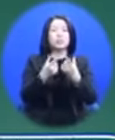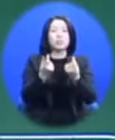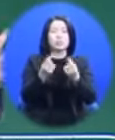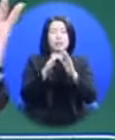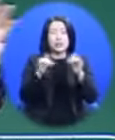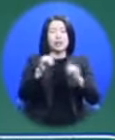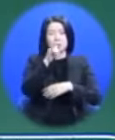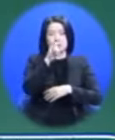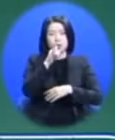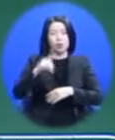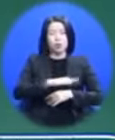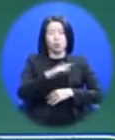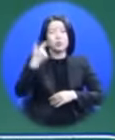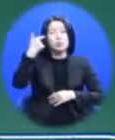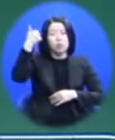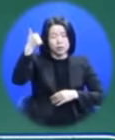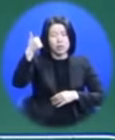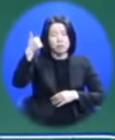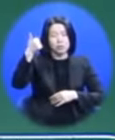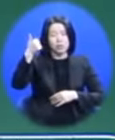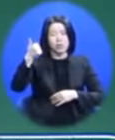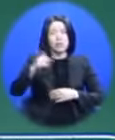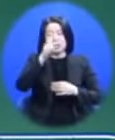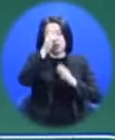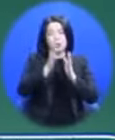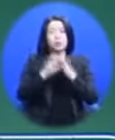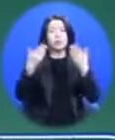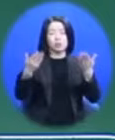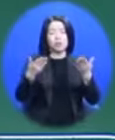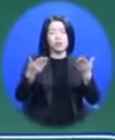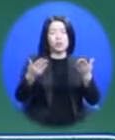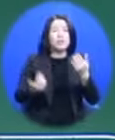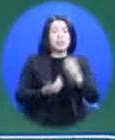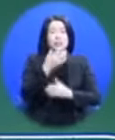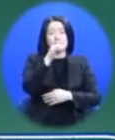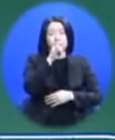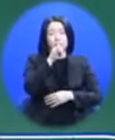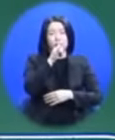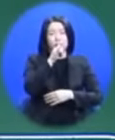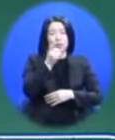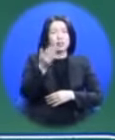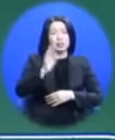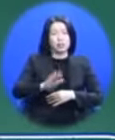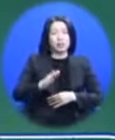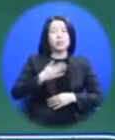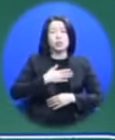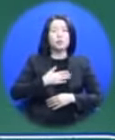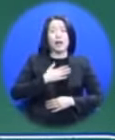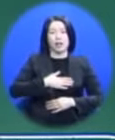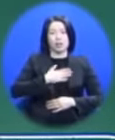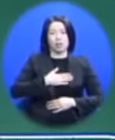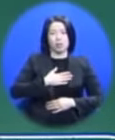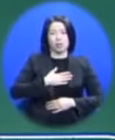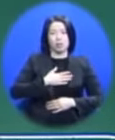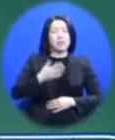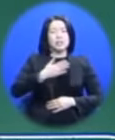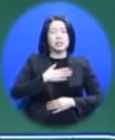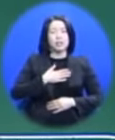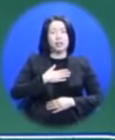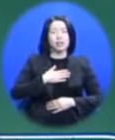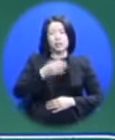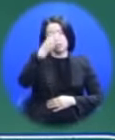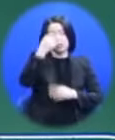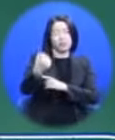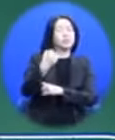근데 저희 목사님들이 기도해 드릴 때 다 그런 일들이 일어나죠. 그런데 여러분, 저는 압니다. 제게는